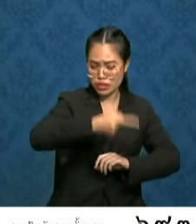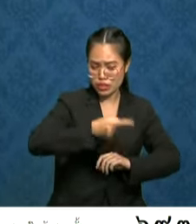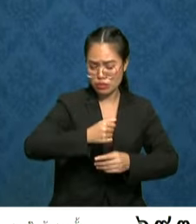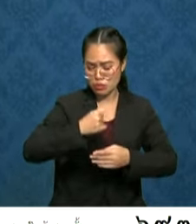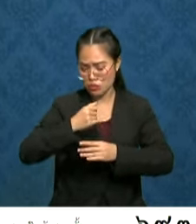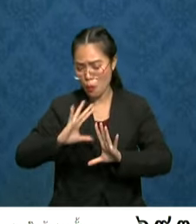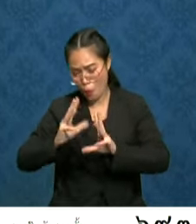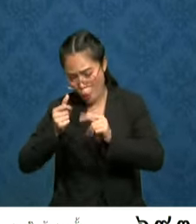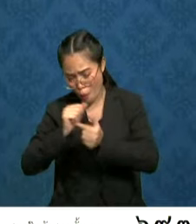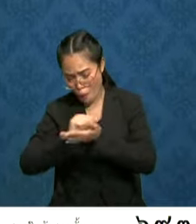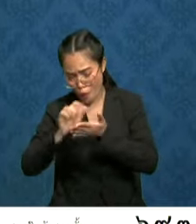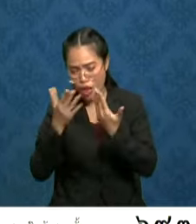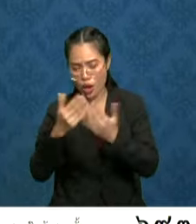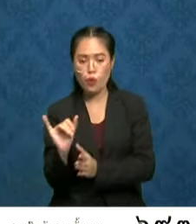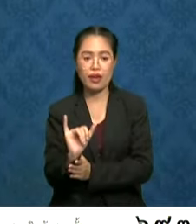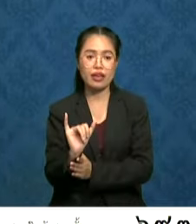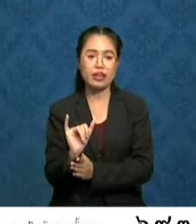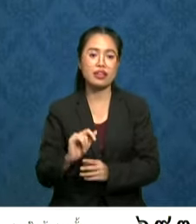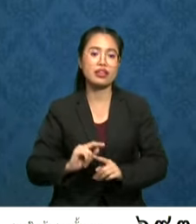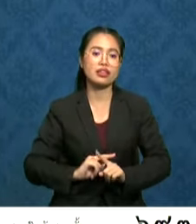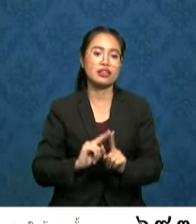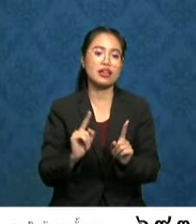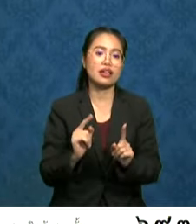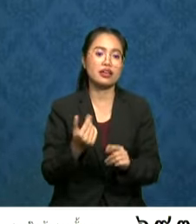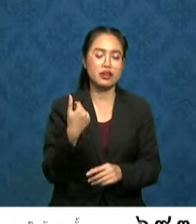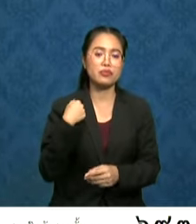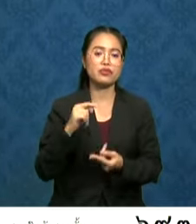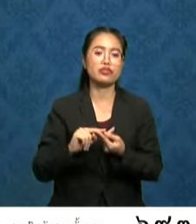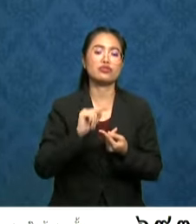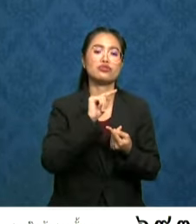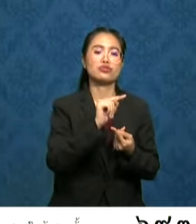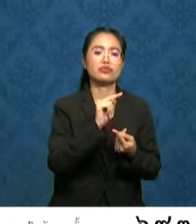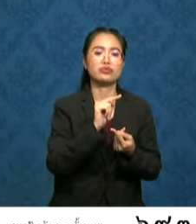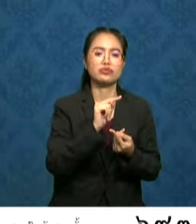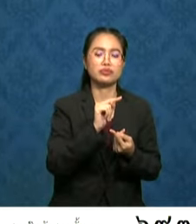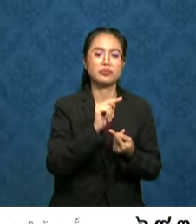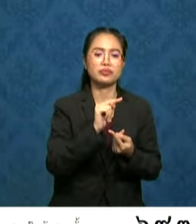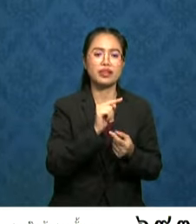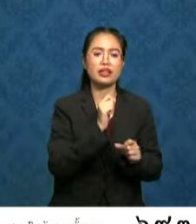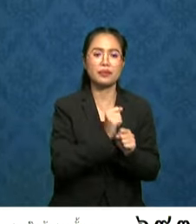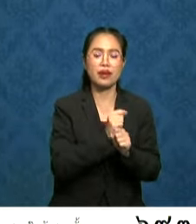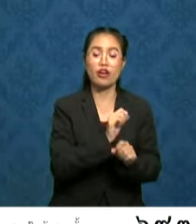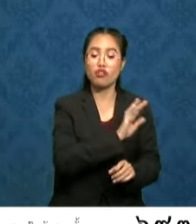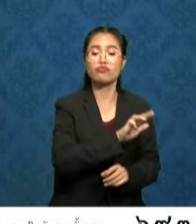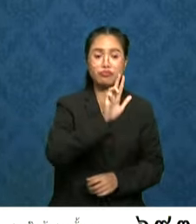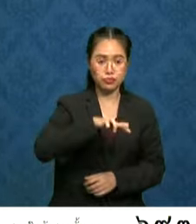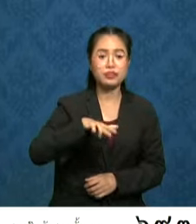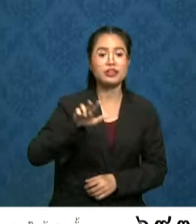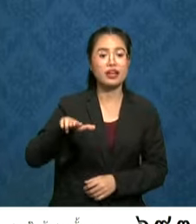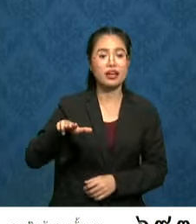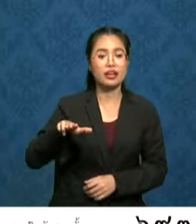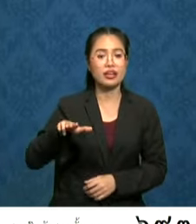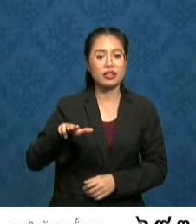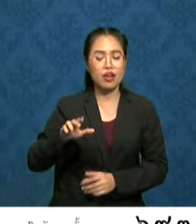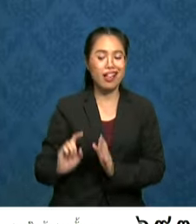ไม่เสร็จกันแน่นะคะแต่ว่าก็ยังโชคดีอยู่อย่างนึงที่เราพอจะมีจิอ footprintค่ะของรัฐบาลเอ่อของพรรคเพื่อไทยค่ะที่ตอนที่